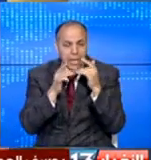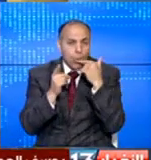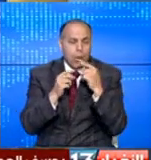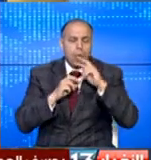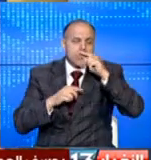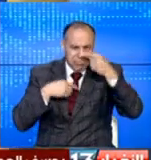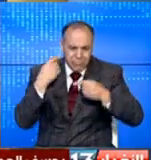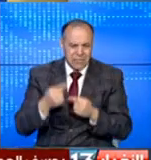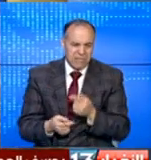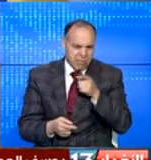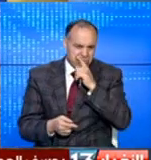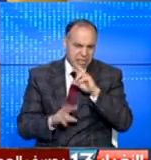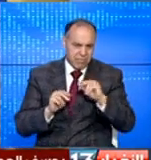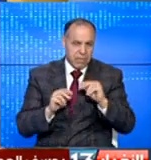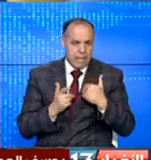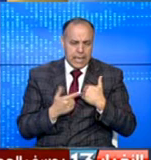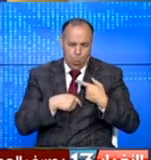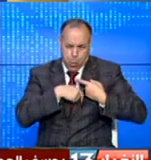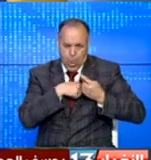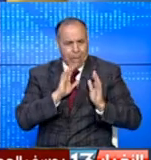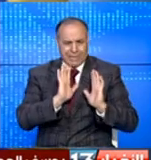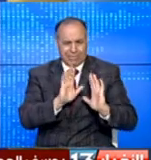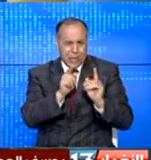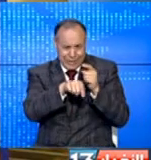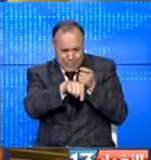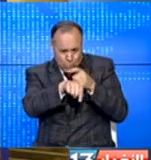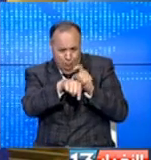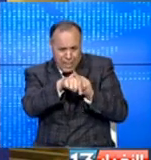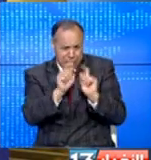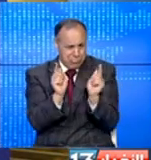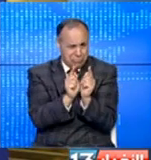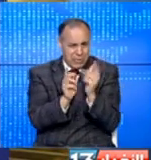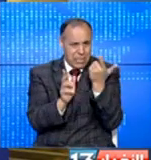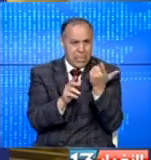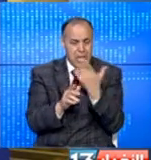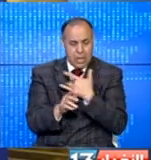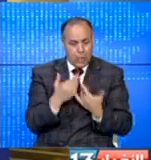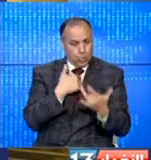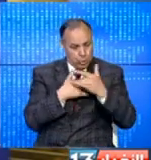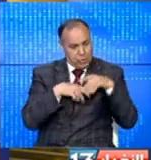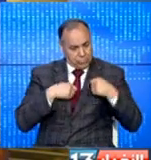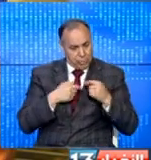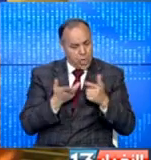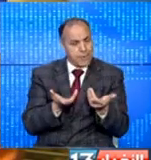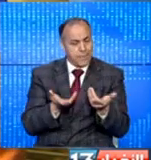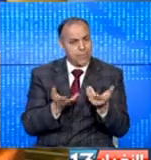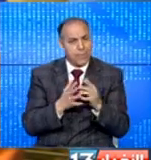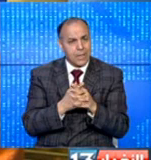عليه، ويلزمنا ما نطولوش برشا على الانترنت خرت باش تضرب صحتك